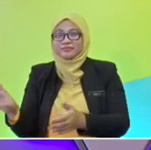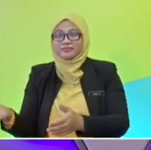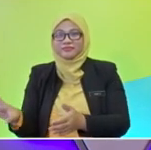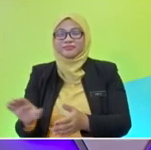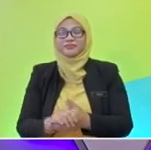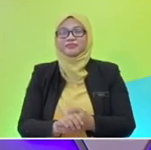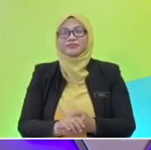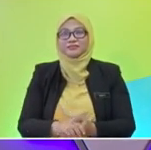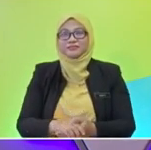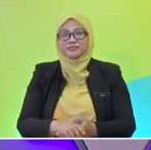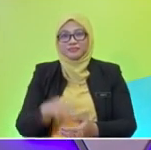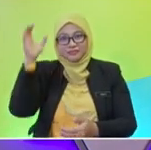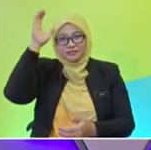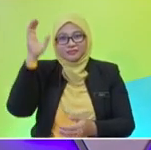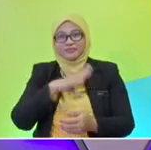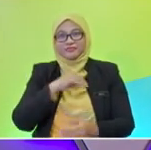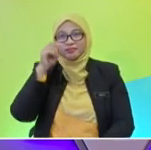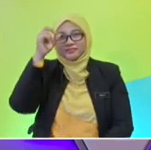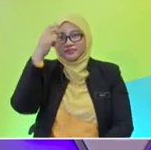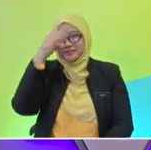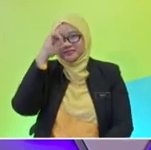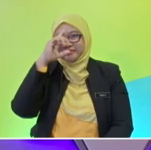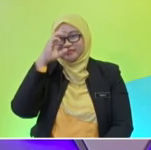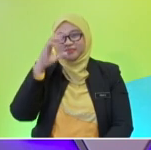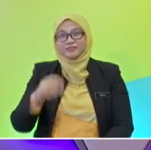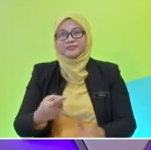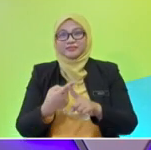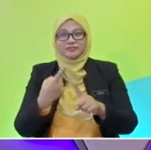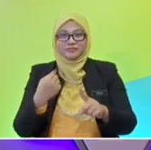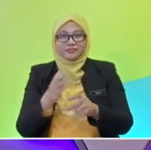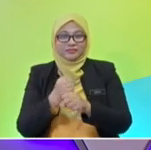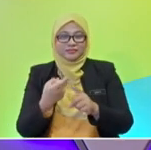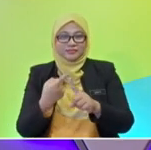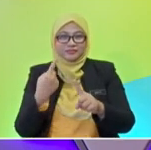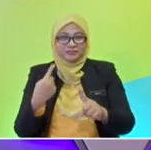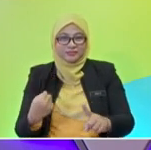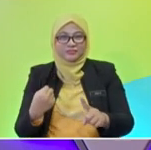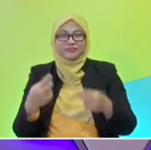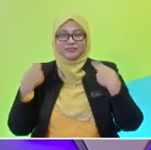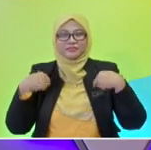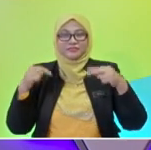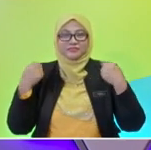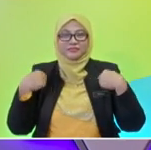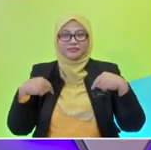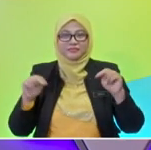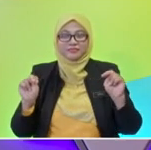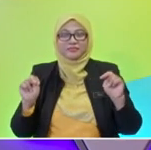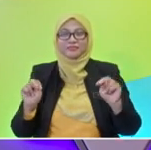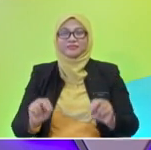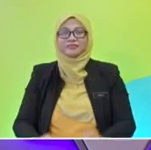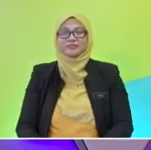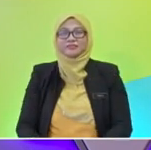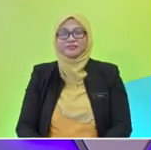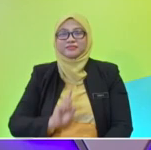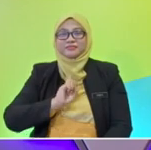India pada ketiga itu dan apa yang kita dapat daripada hasil daripada perdagangan ataupun DP ekonomi pada ketika itu